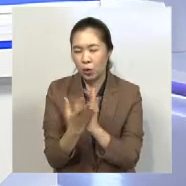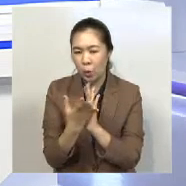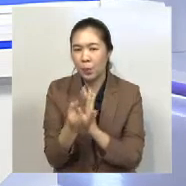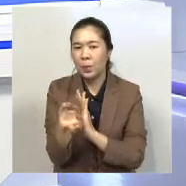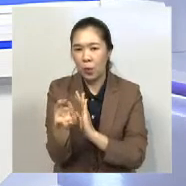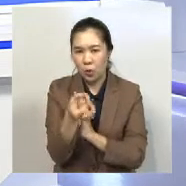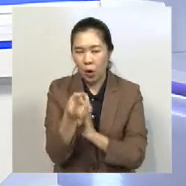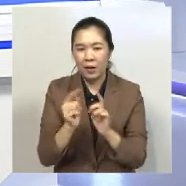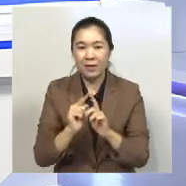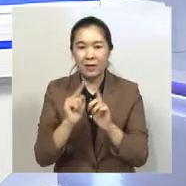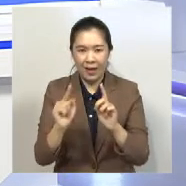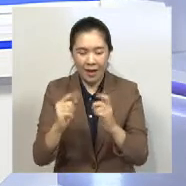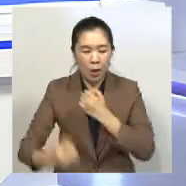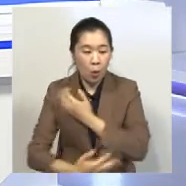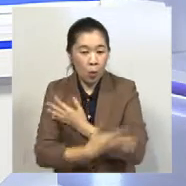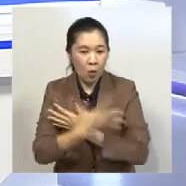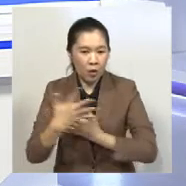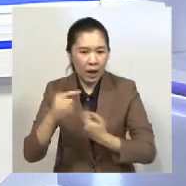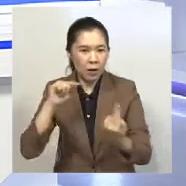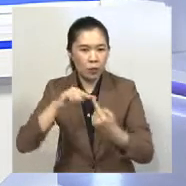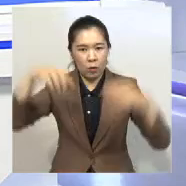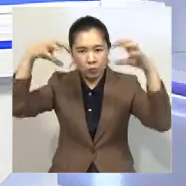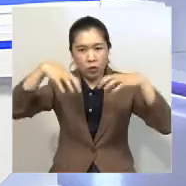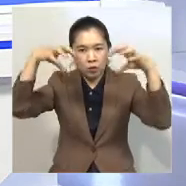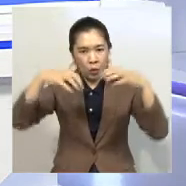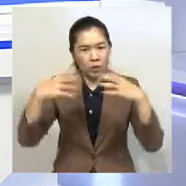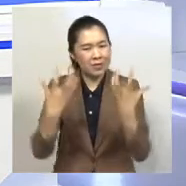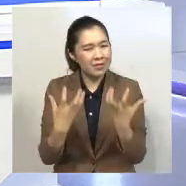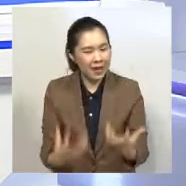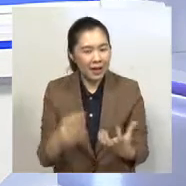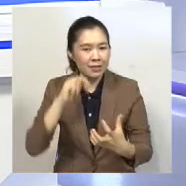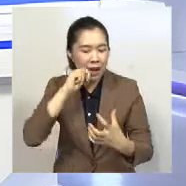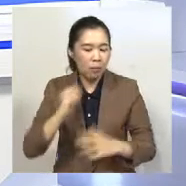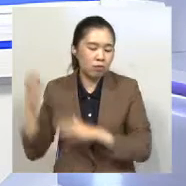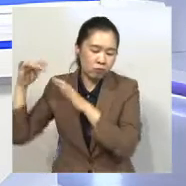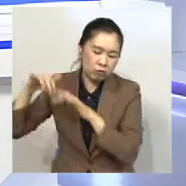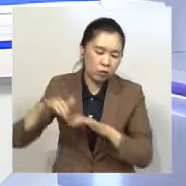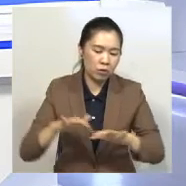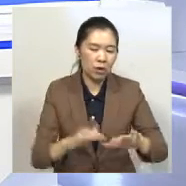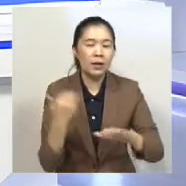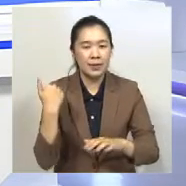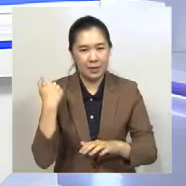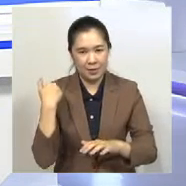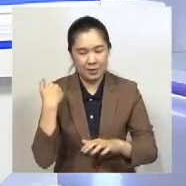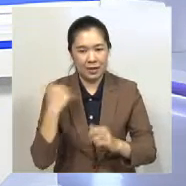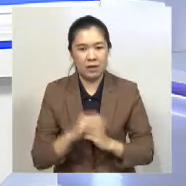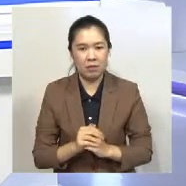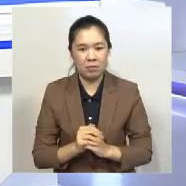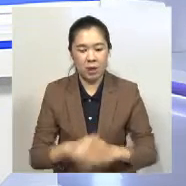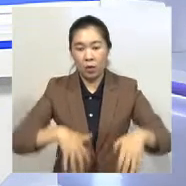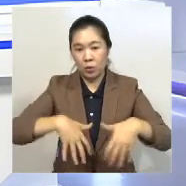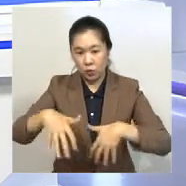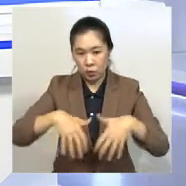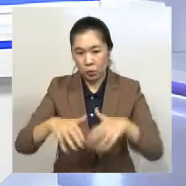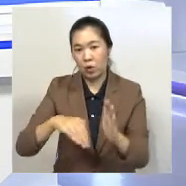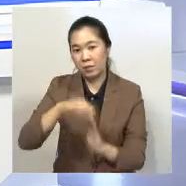ตรงๆเนี่ยนะฮะแต่ก็ยังมีโอกาสที่จะเกิดเรื่องของฝนตกหนักได้นะครับน้ำป่าไหลหลากต่างๆเนี่ยมีโอกาสที่จะเกิดขึ้นได้เพราะฉะนั้นคนในพื้น